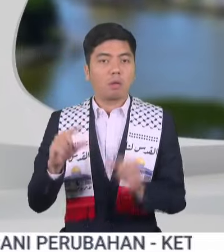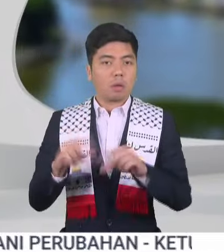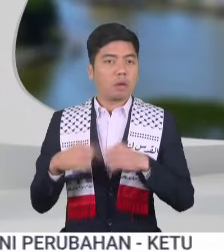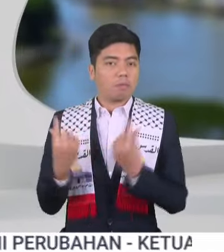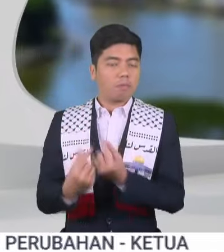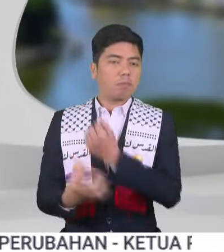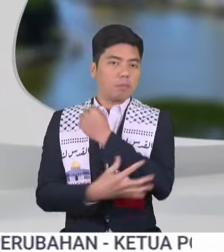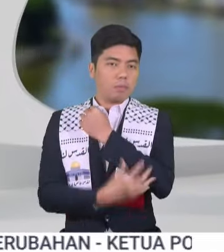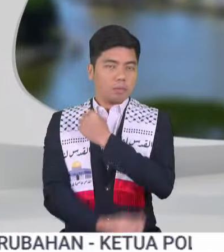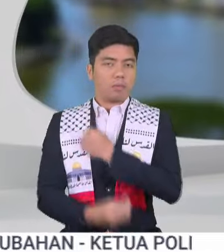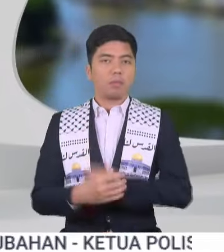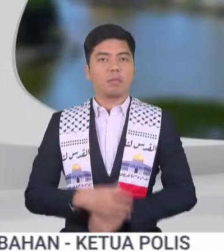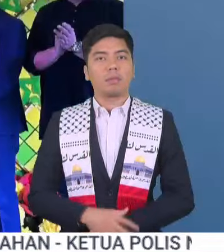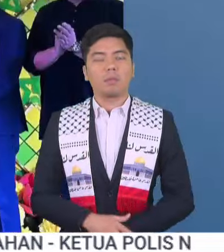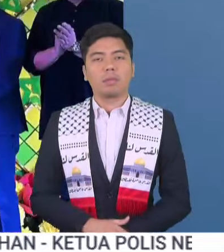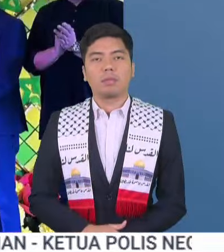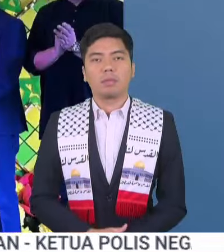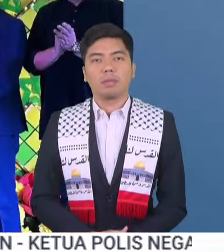yang memerlukan.